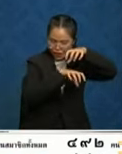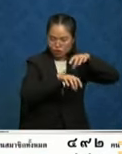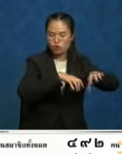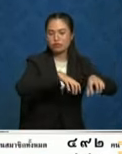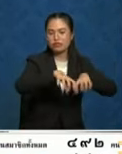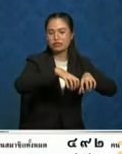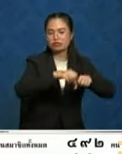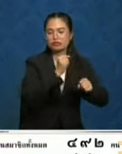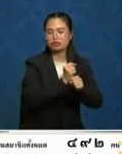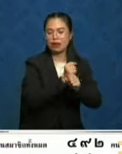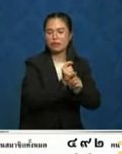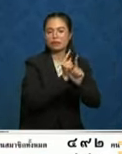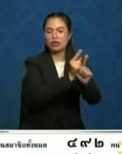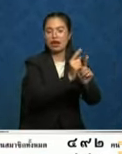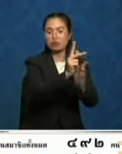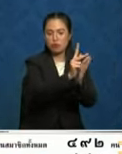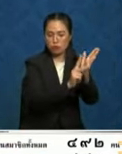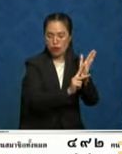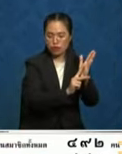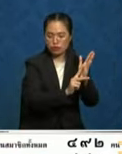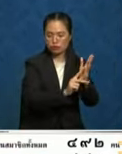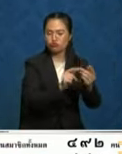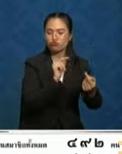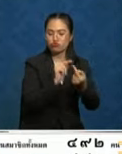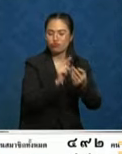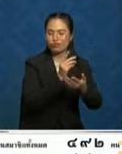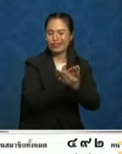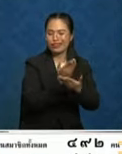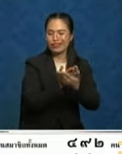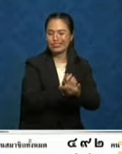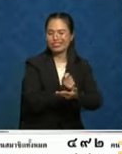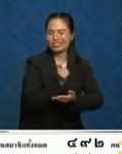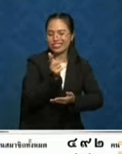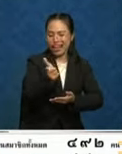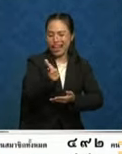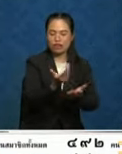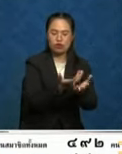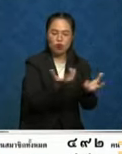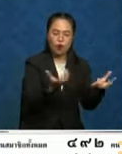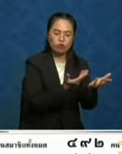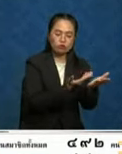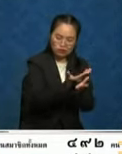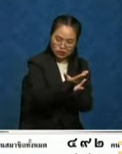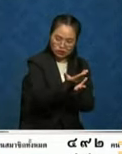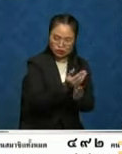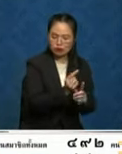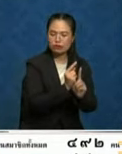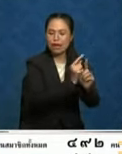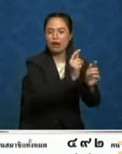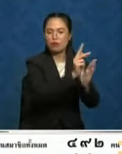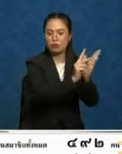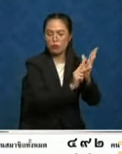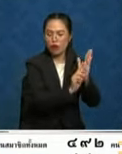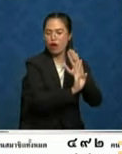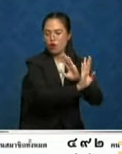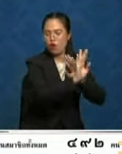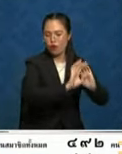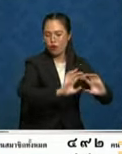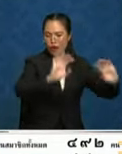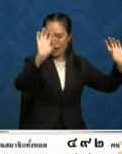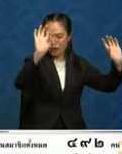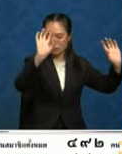กฎหมายอย่างเช่นการจัดซื้อจัดจ้างก็ต้องเป็นไปตามพระบัญญัติการจัดซื้อจัดจ้างและพัสดุภาค